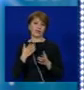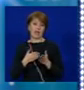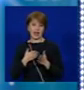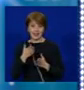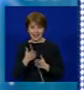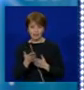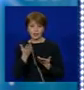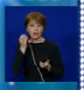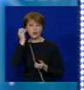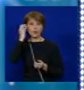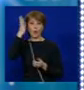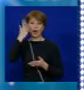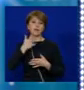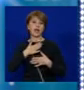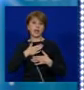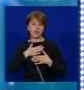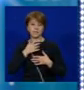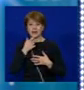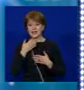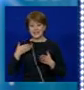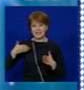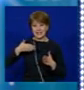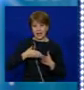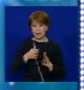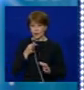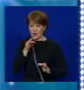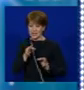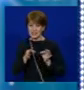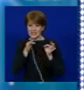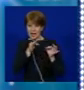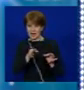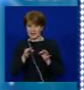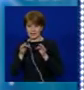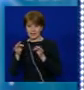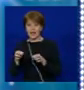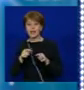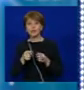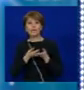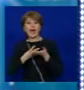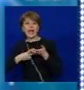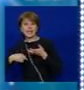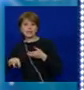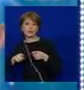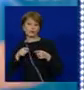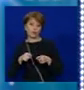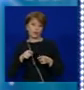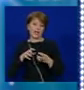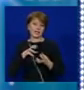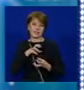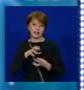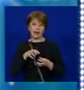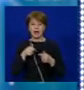разполага срещу заразата и че това е изход от ситуацията. И тук в това студио сме говорили и аз, и